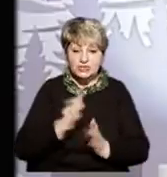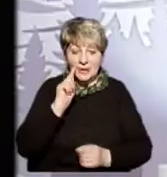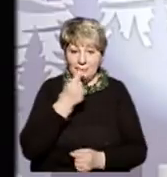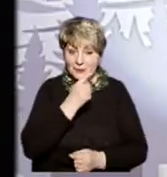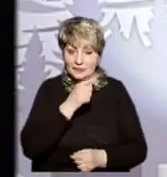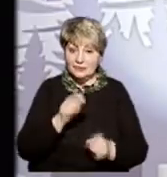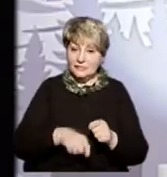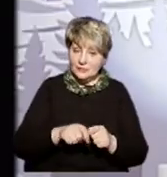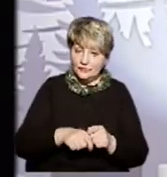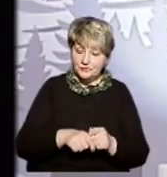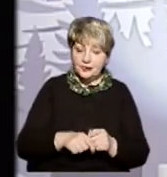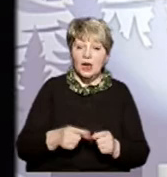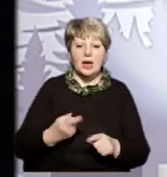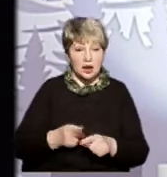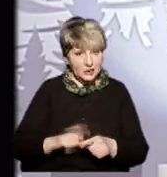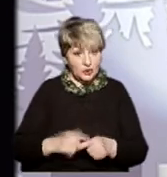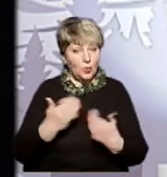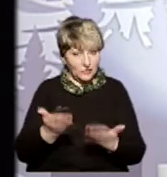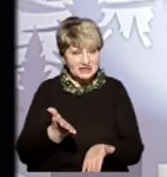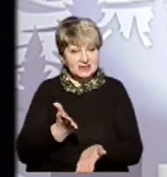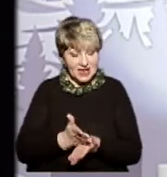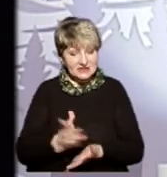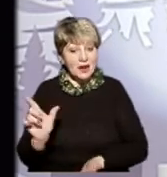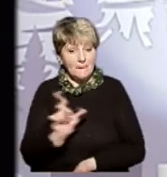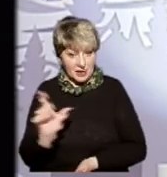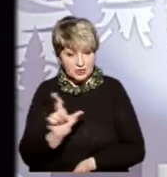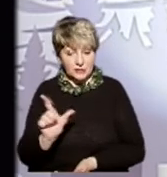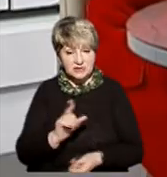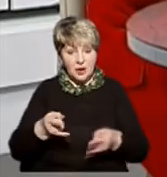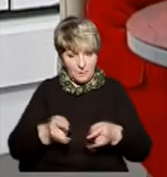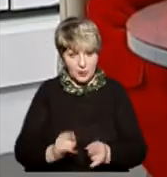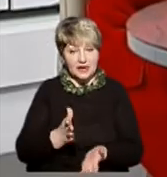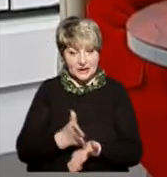інфекції. Тобто, я так розумію, що партнерські пологи у вас є? Взагалі, для відвідувачів відкрити?